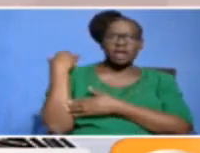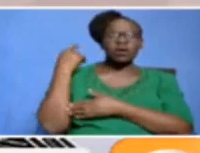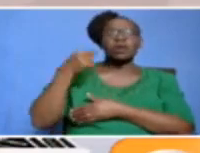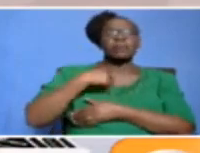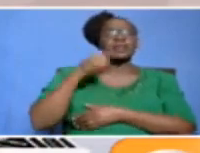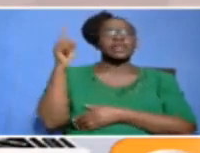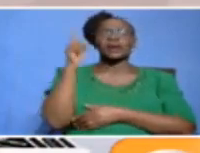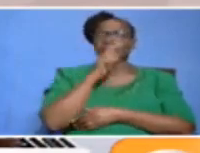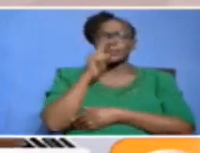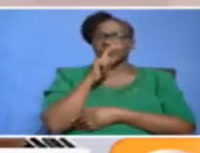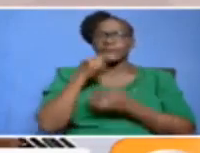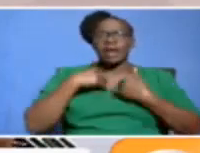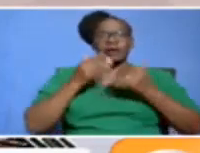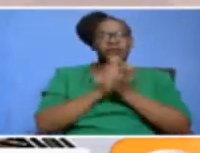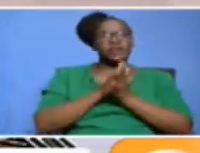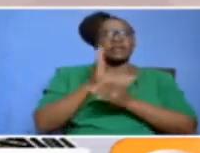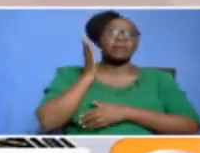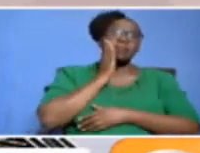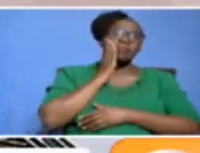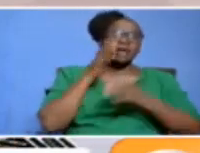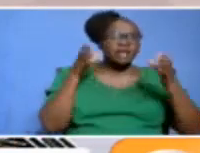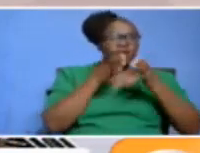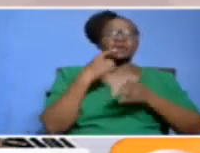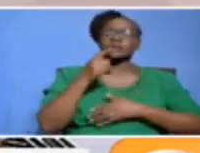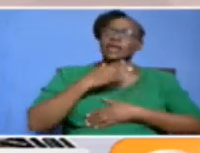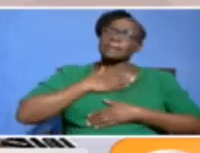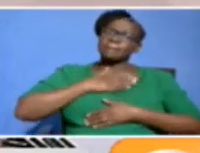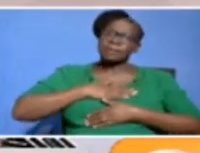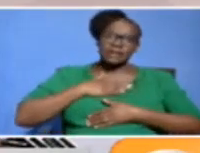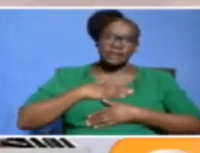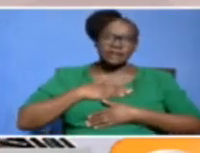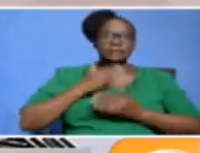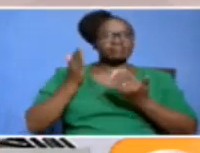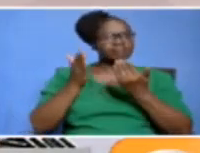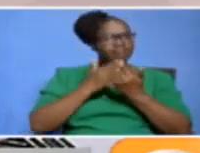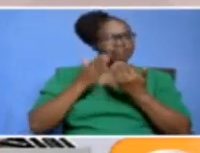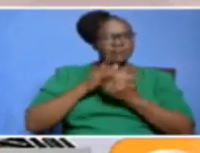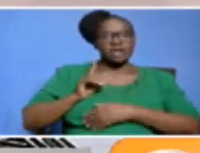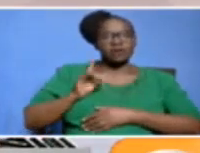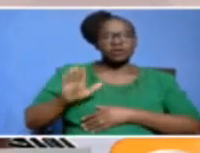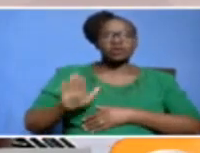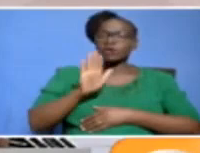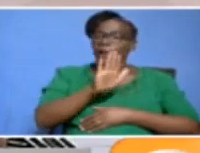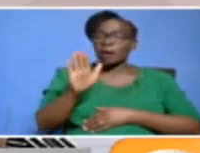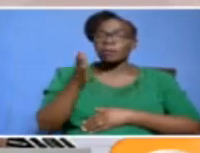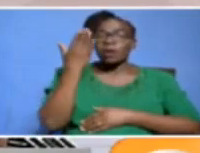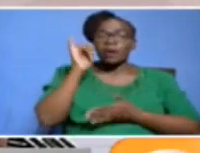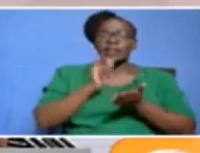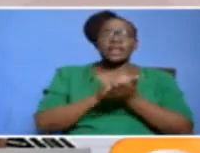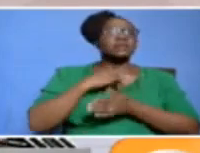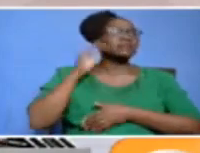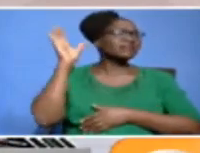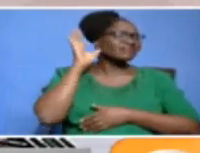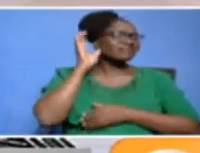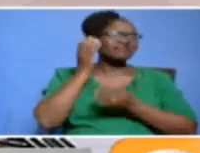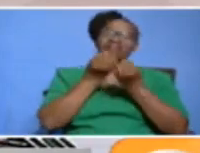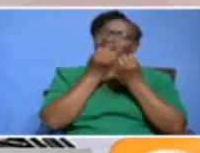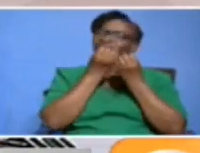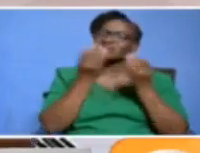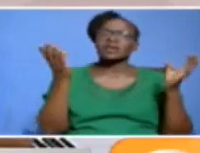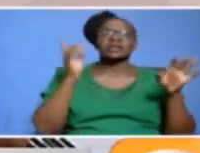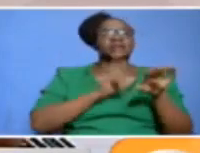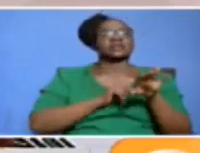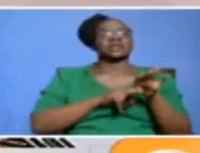mkali na akina mama nikiwaambia kwamba chungeni watoto wenu wa kike. Ni kwa sababu ni jambo nimelisikia sana. Ni jambo